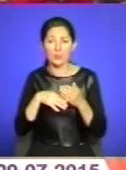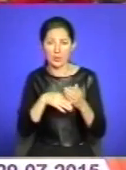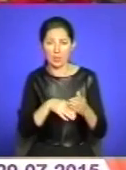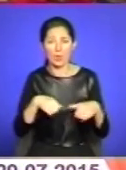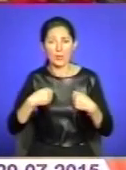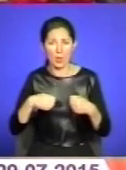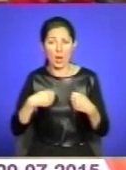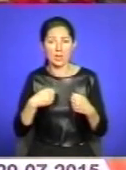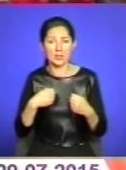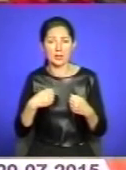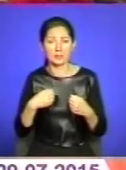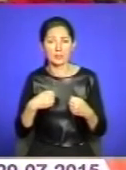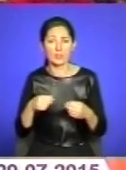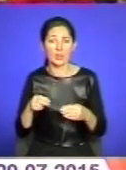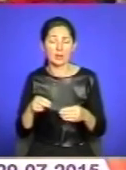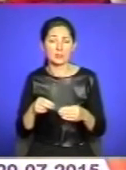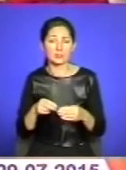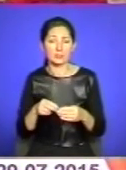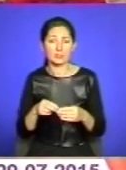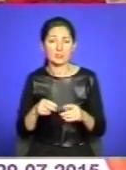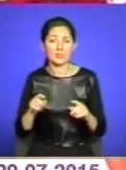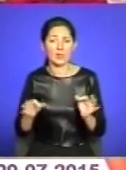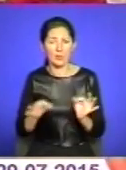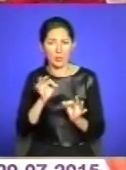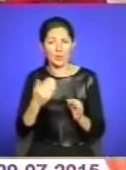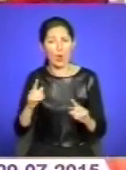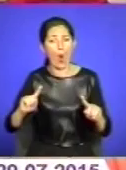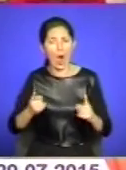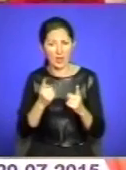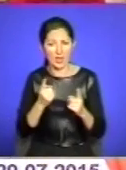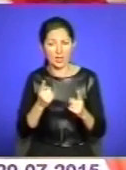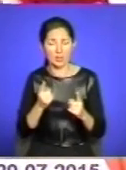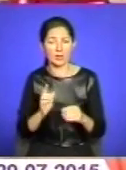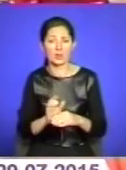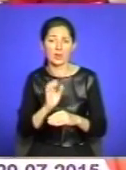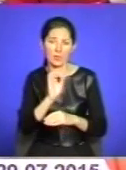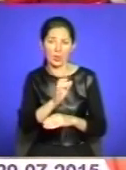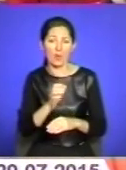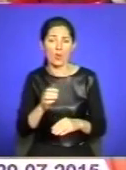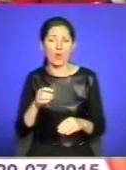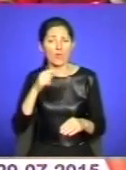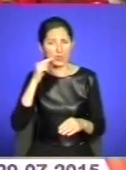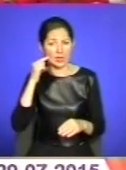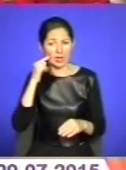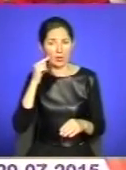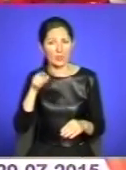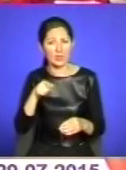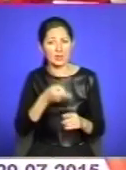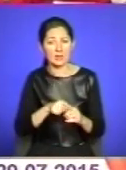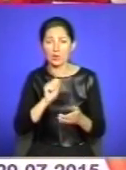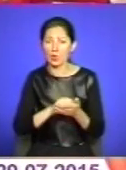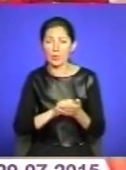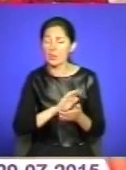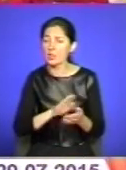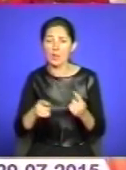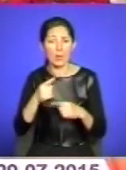намагалися випродати його арешт і інтернування в глиб Росії. Тому ці документи не